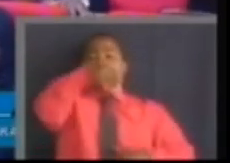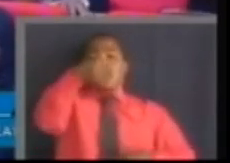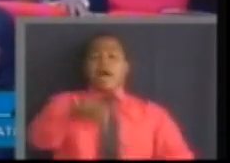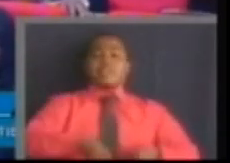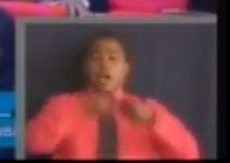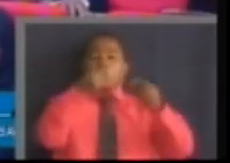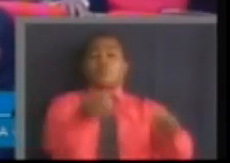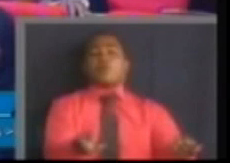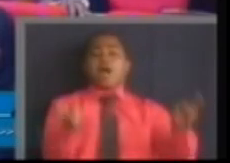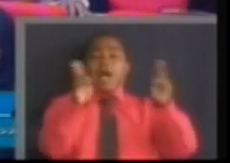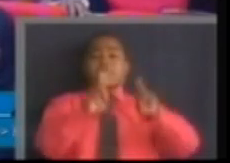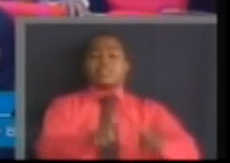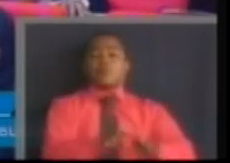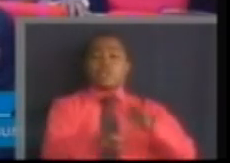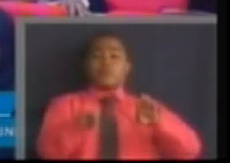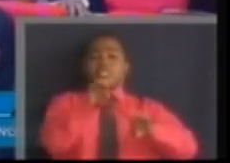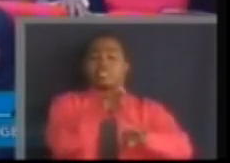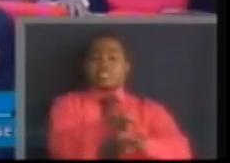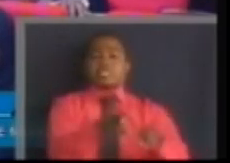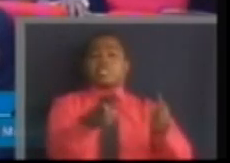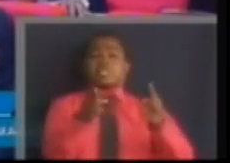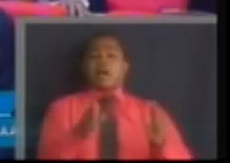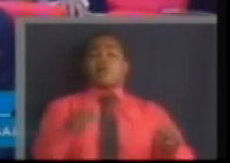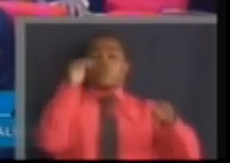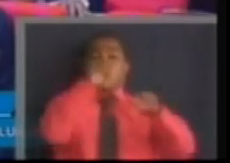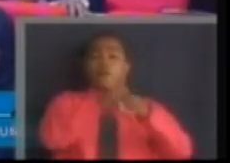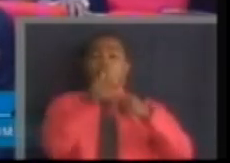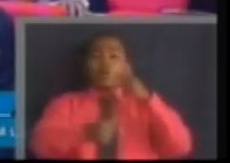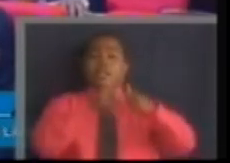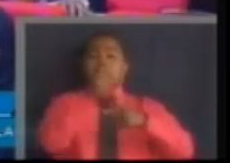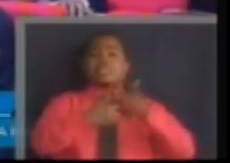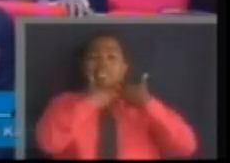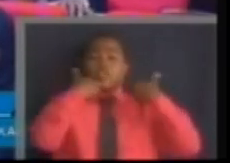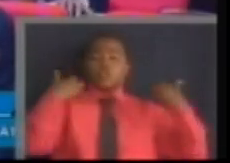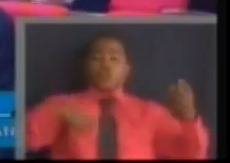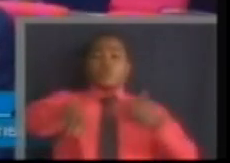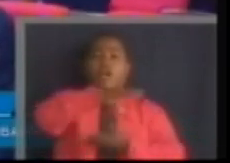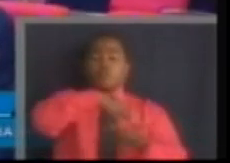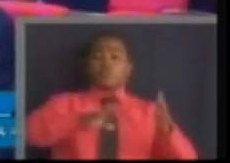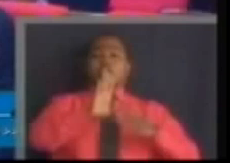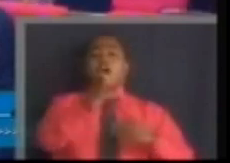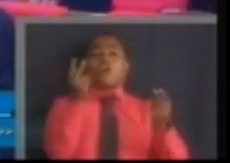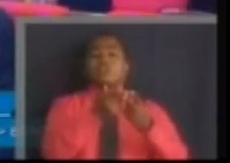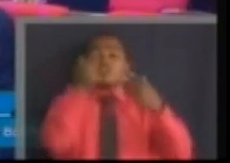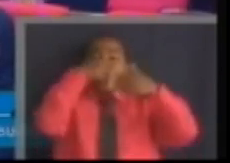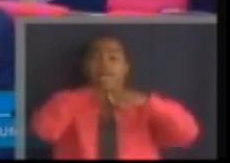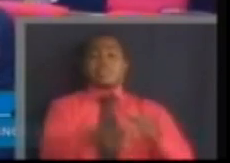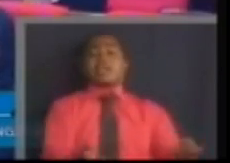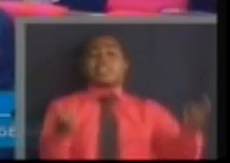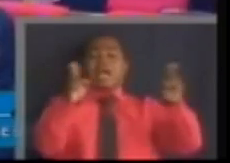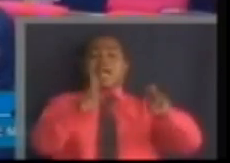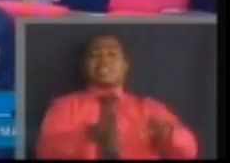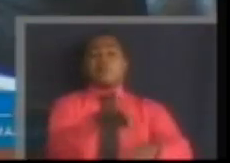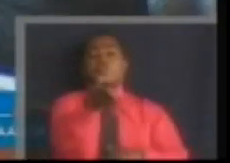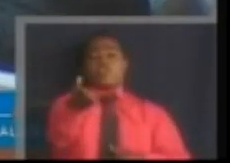na mwenyekiti, kama kuna wajumbe watashabikia kuendeleza zile kelele na zile vurugu, nao waingie kwenye adhabu ya kifungu cha